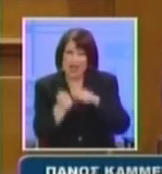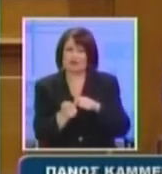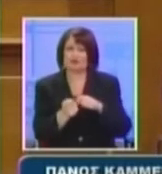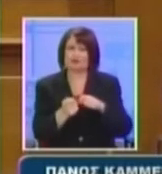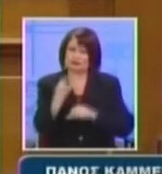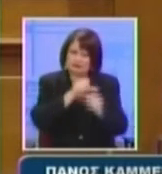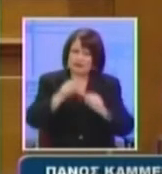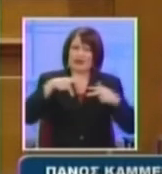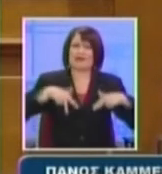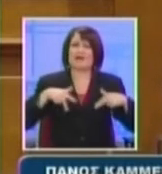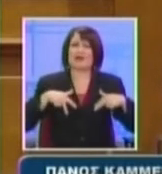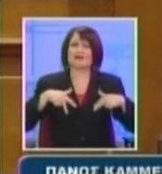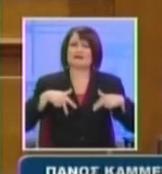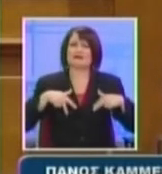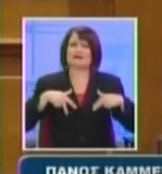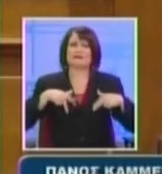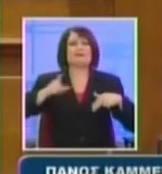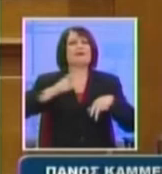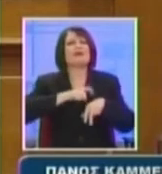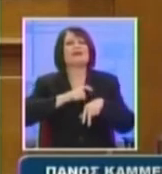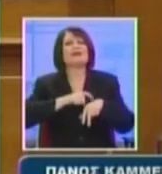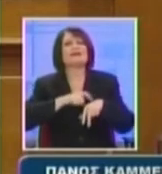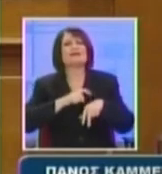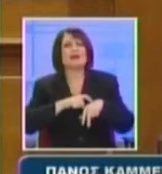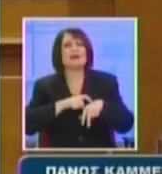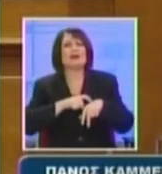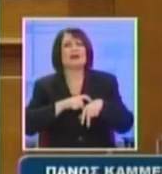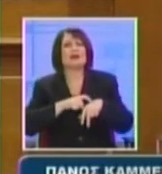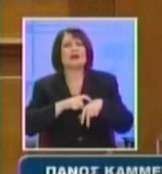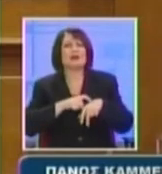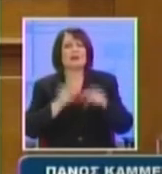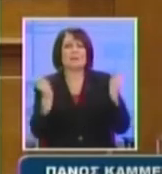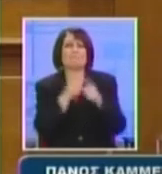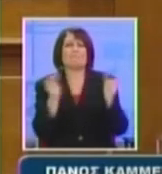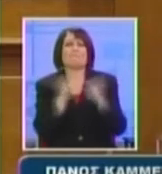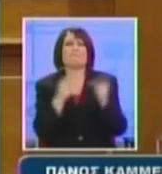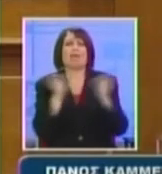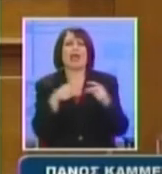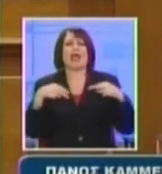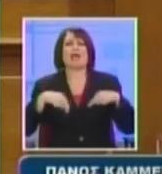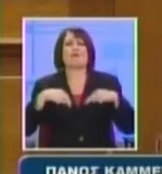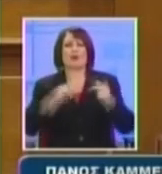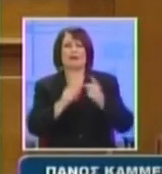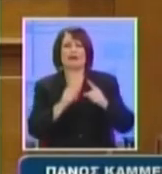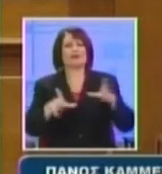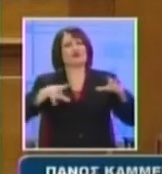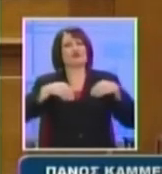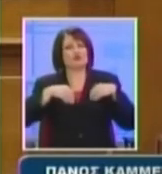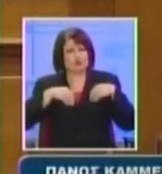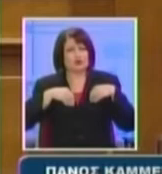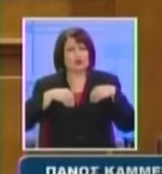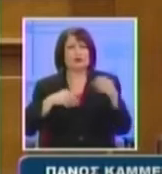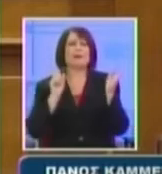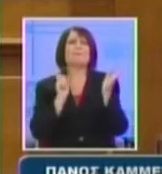κυβέρνηση η οποία ακόμα και με ηλεκτρονική αλληλογραφία των υπουργών της δέχεται ότι θα